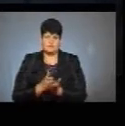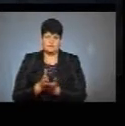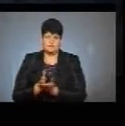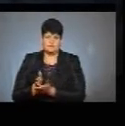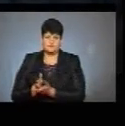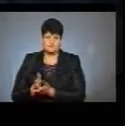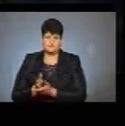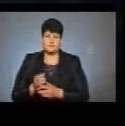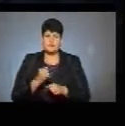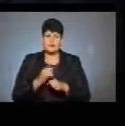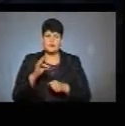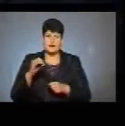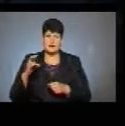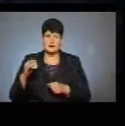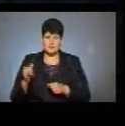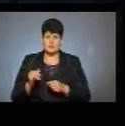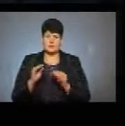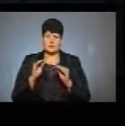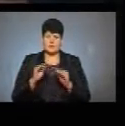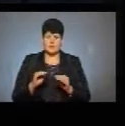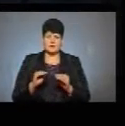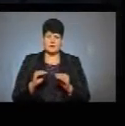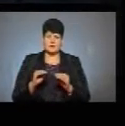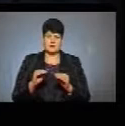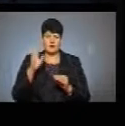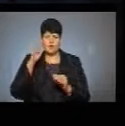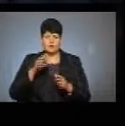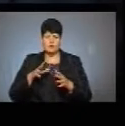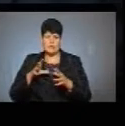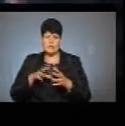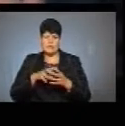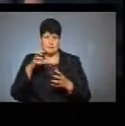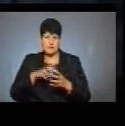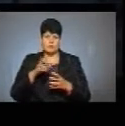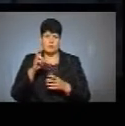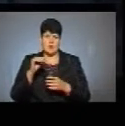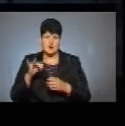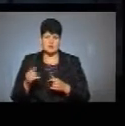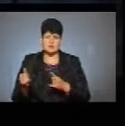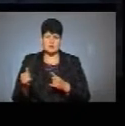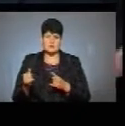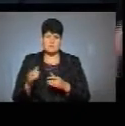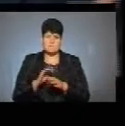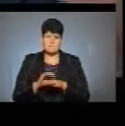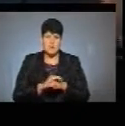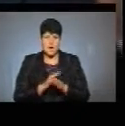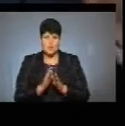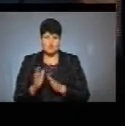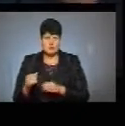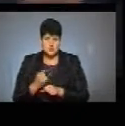Зробити елінги, поставити водонапірну башню, забезпечити очисні споруди, далі благоустрій